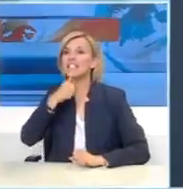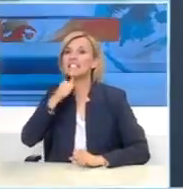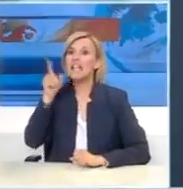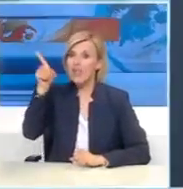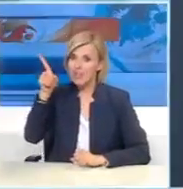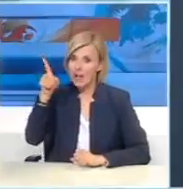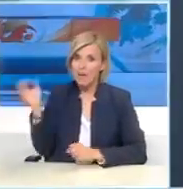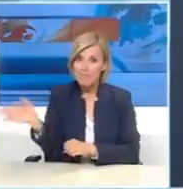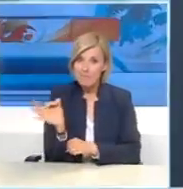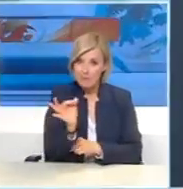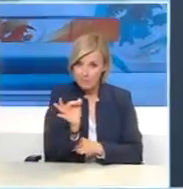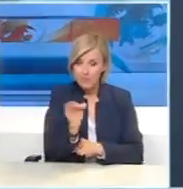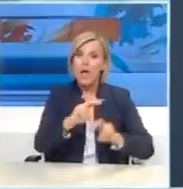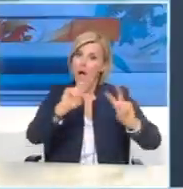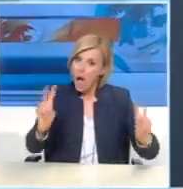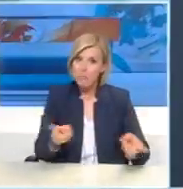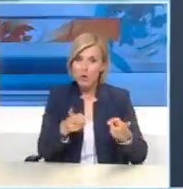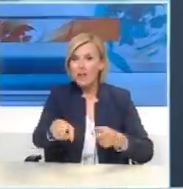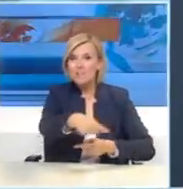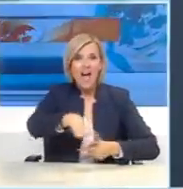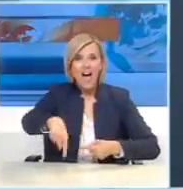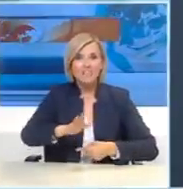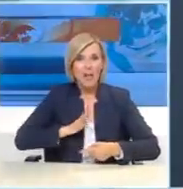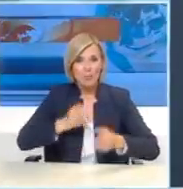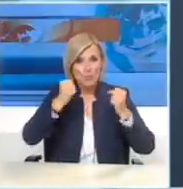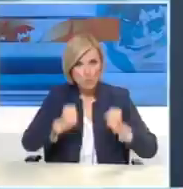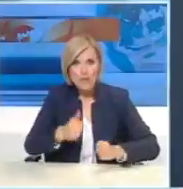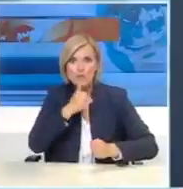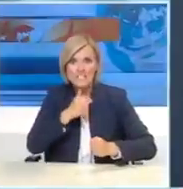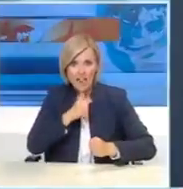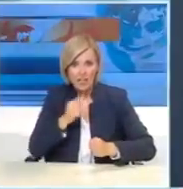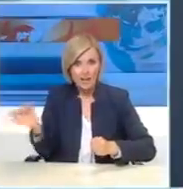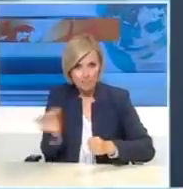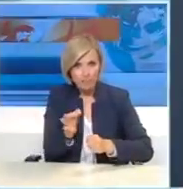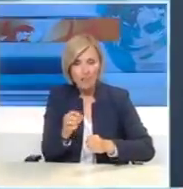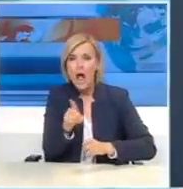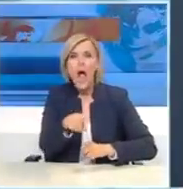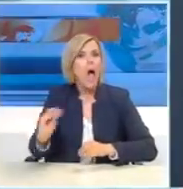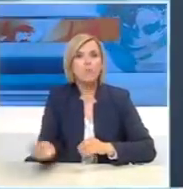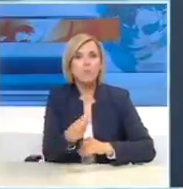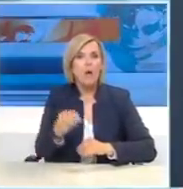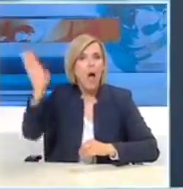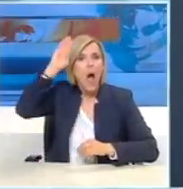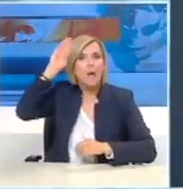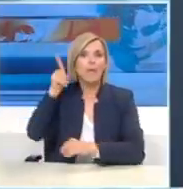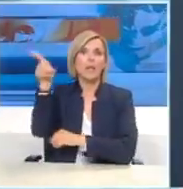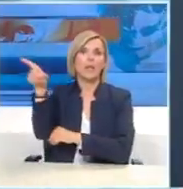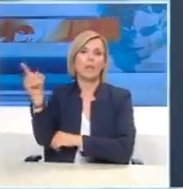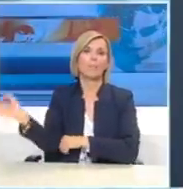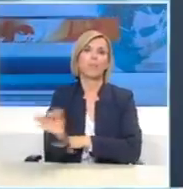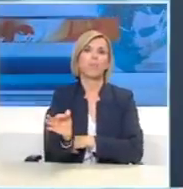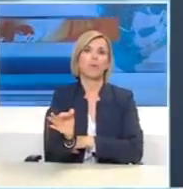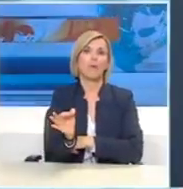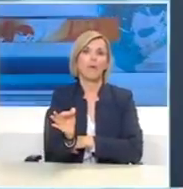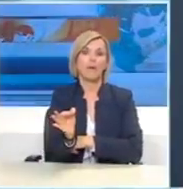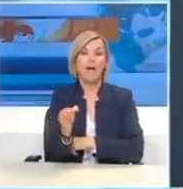ανακαλύφθηκε πως προήλθαν από τις ΗΠΑ και την Ευρώπη. Τα περιστατικά των Ηνωμένων Πολιτειών της Αμερικής εισήχθησαν από